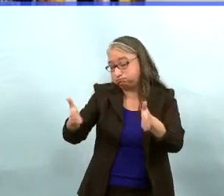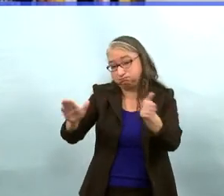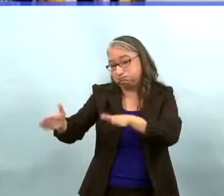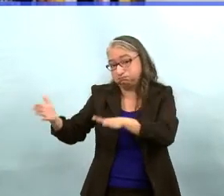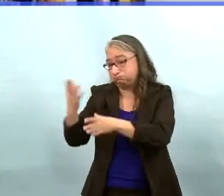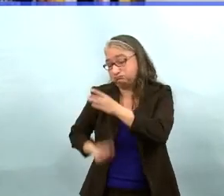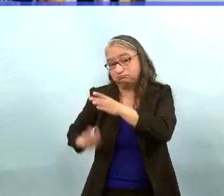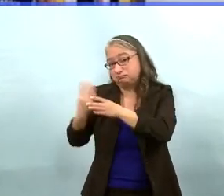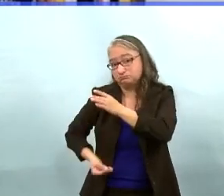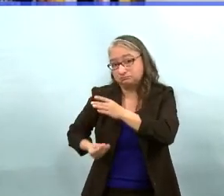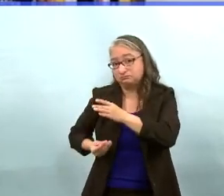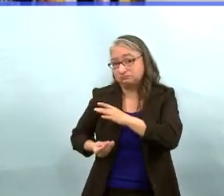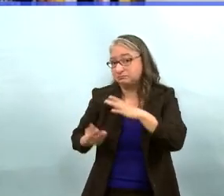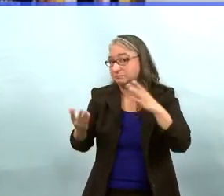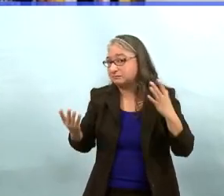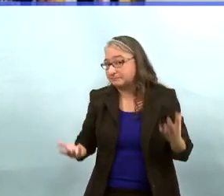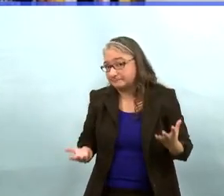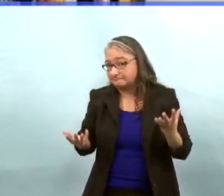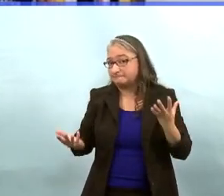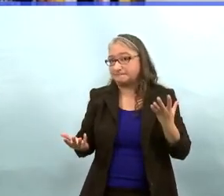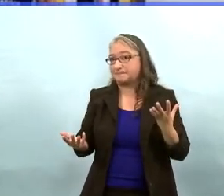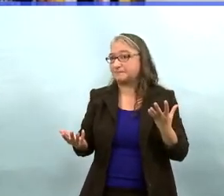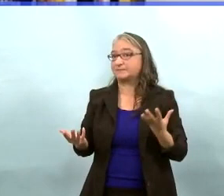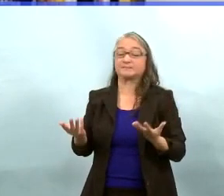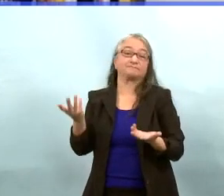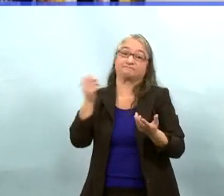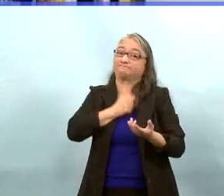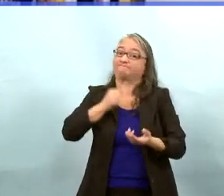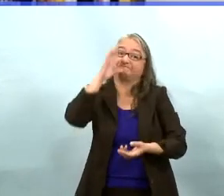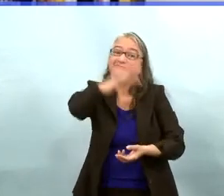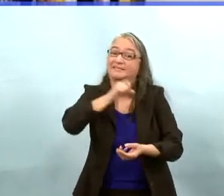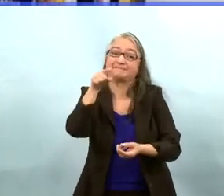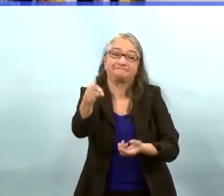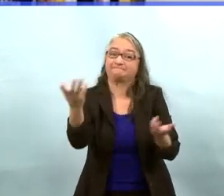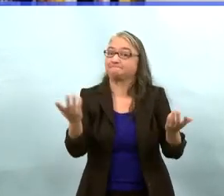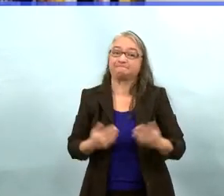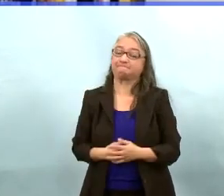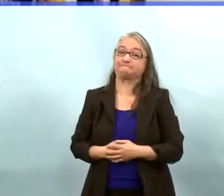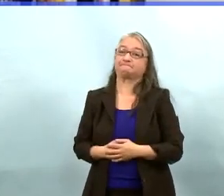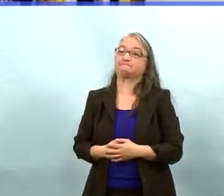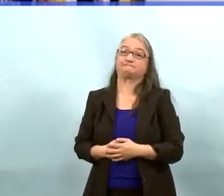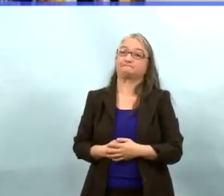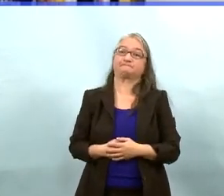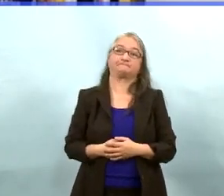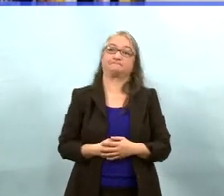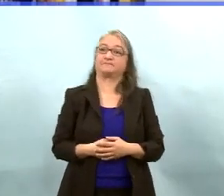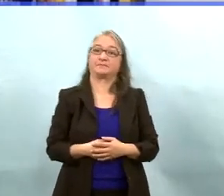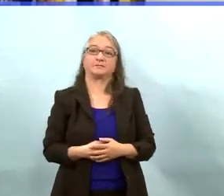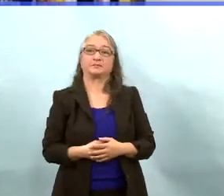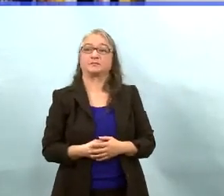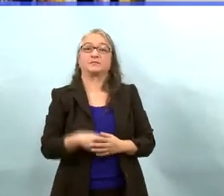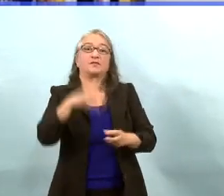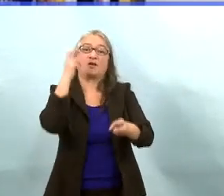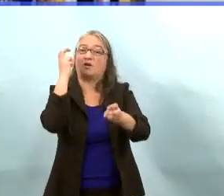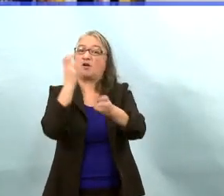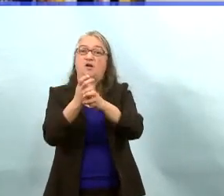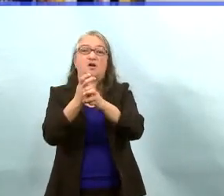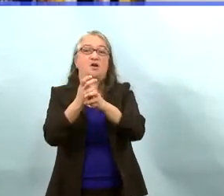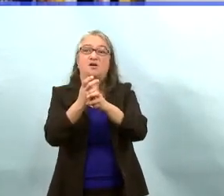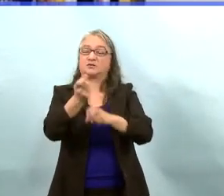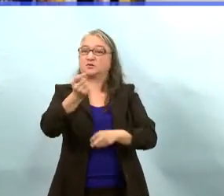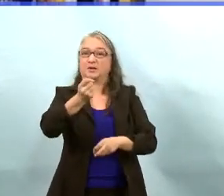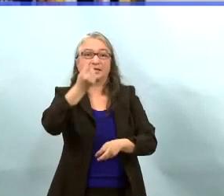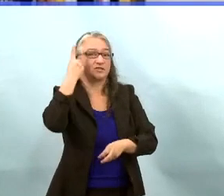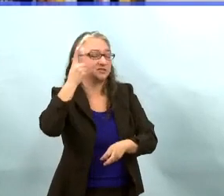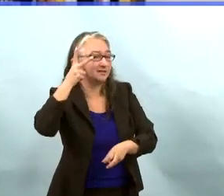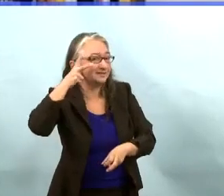que nous avons obtenus, qui a baissé de beaucoup au fil de l'année.